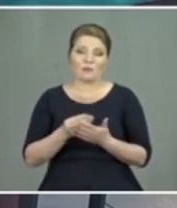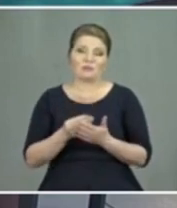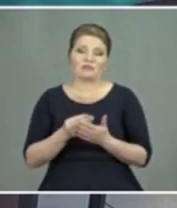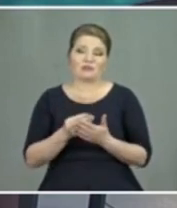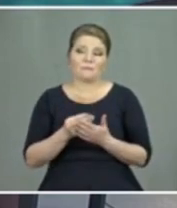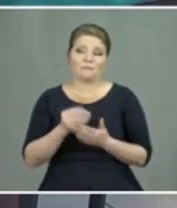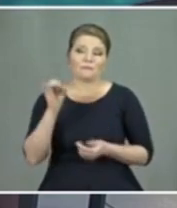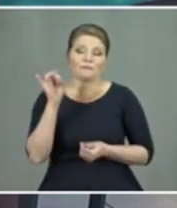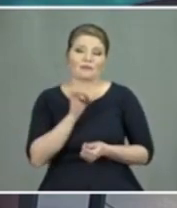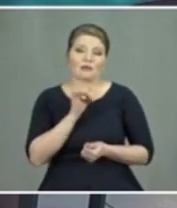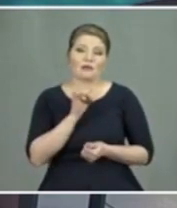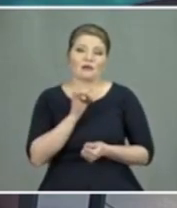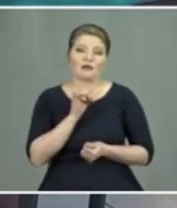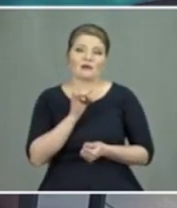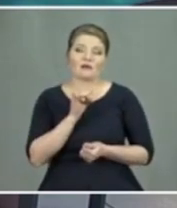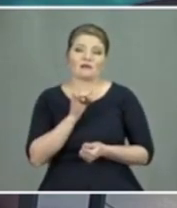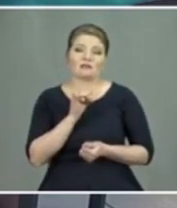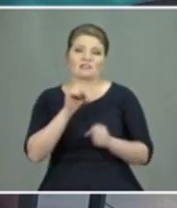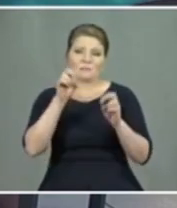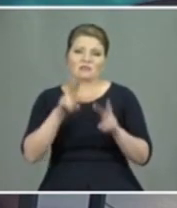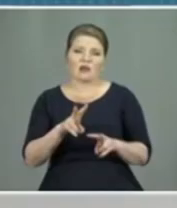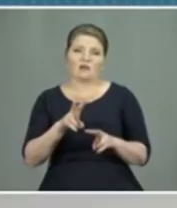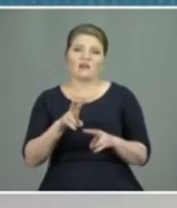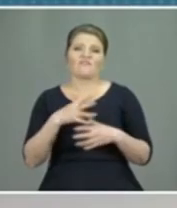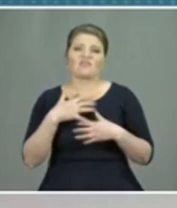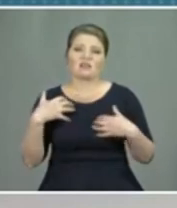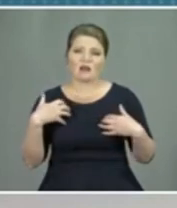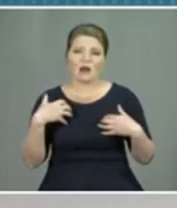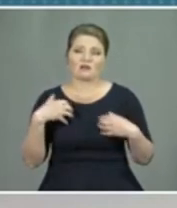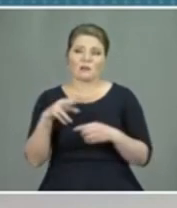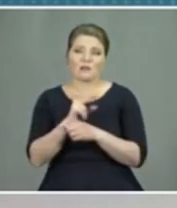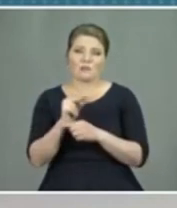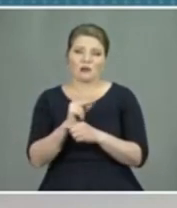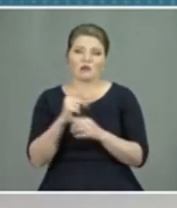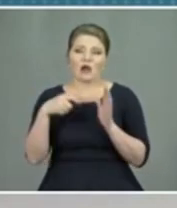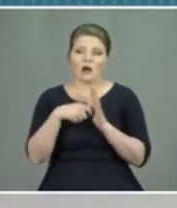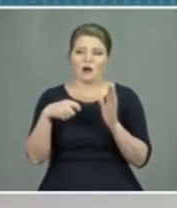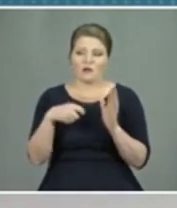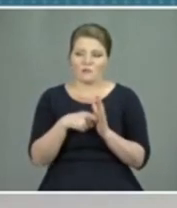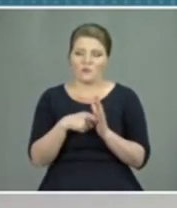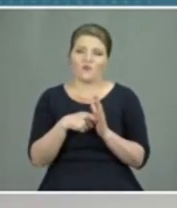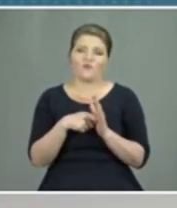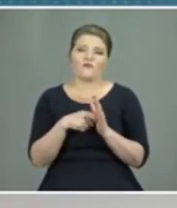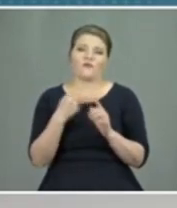допустим, ветеринарных препаратов, кормов, надбавок, которые